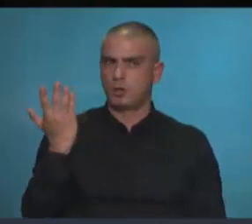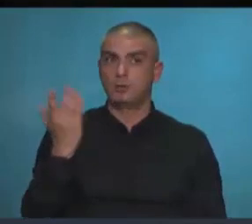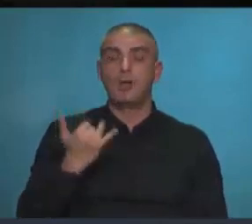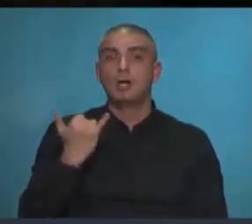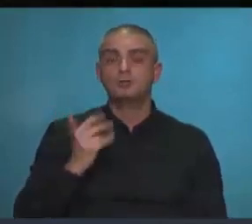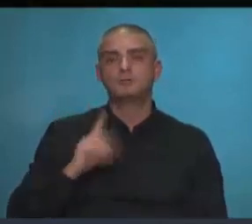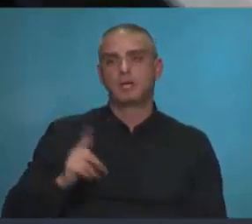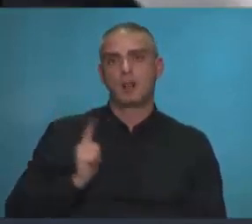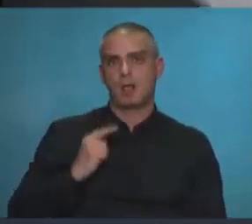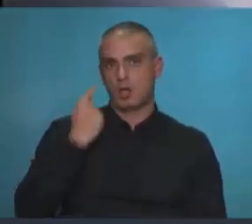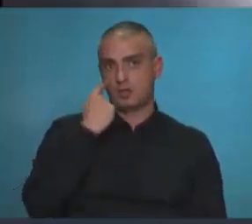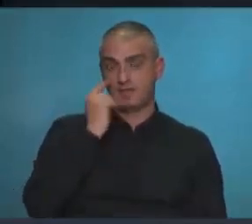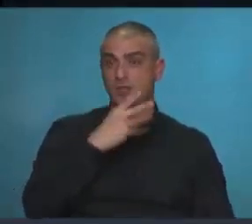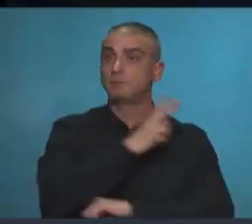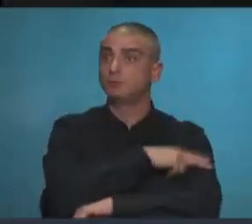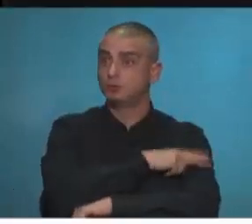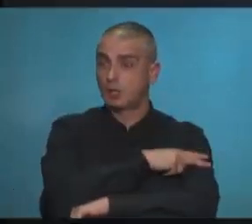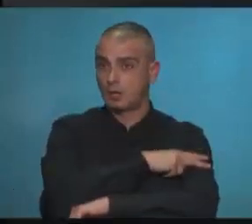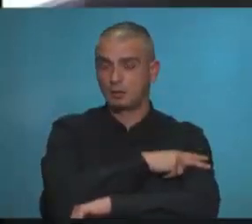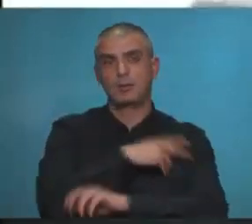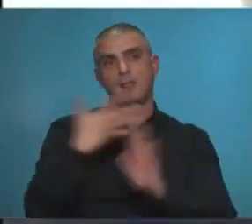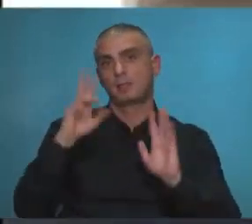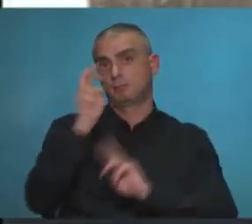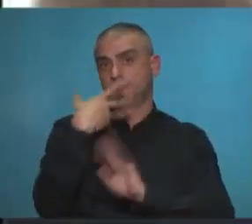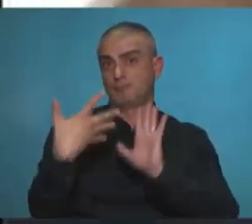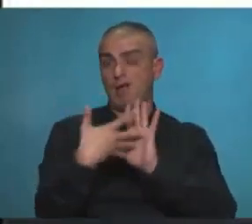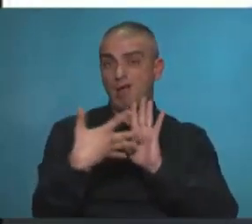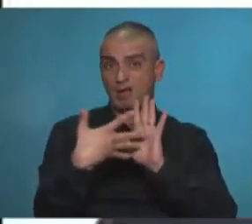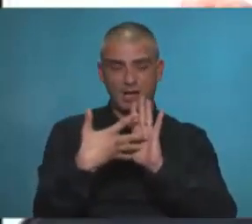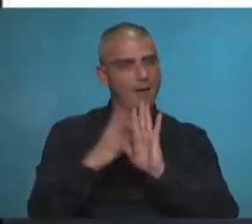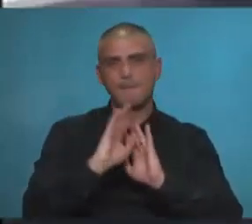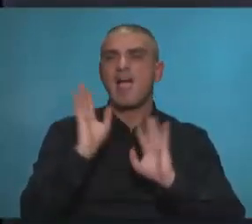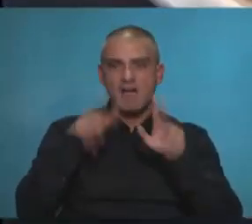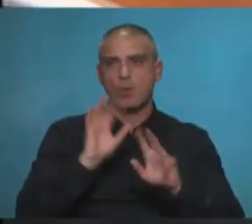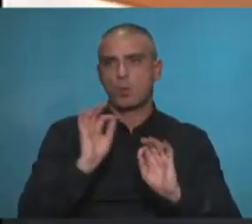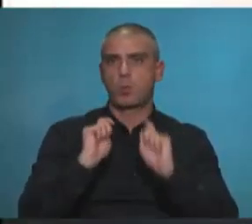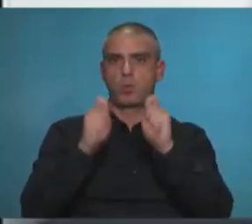לחכות ולראות אם המשטרה תרים את הכפפה ותחקור את המקרה, גם ללא הגשת תלונה.